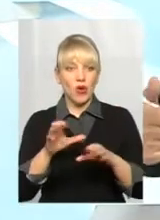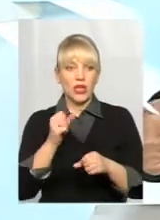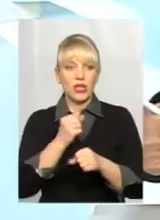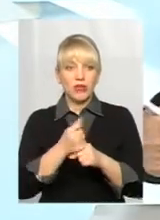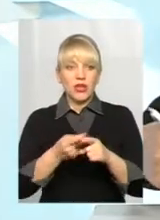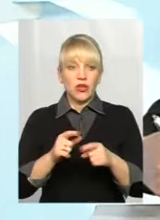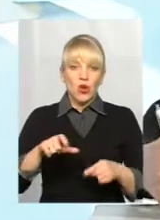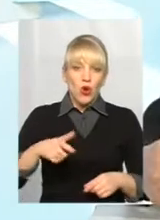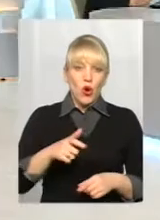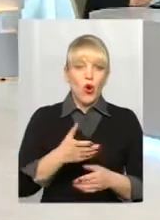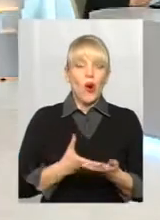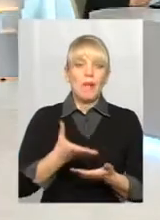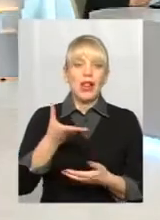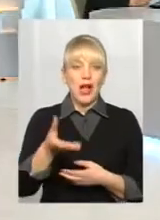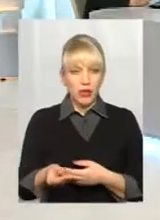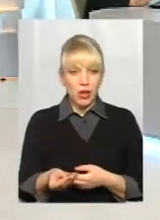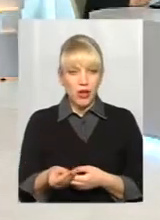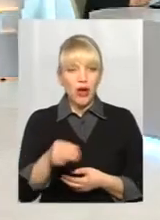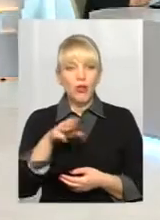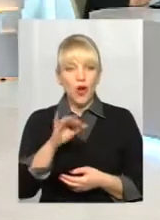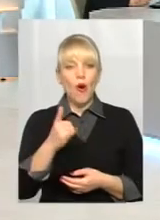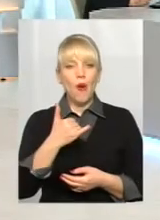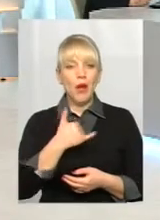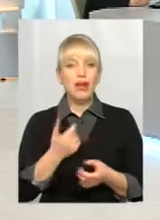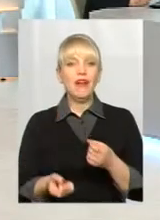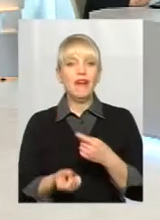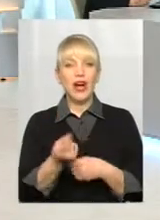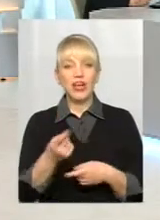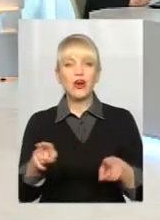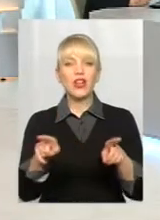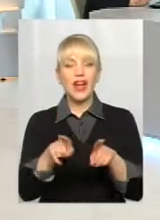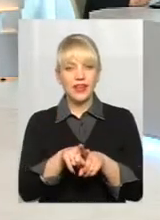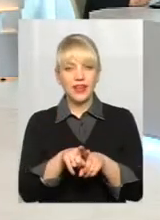дорогу платною. Так? То в мене виникло таке